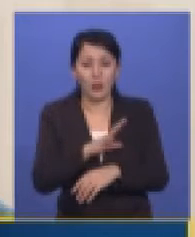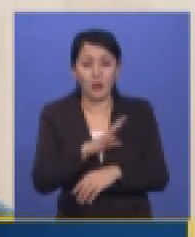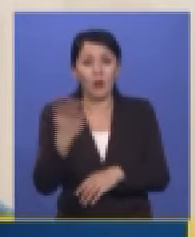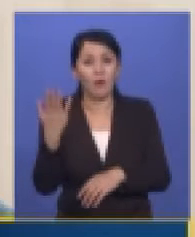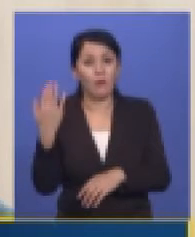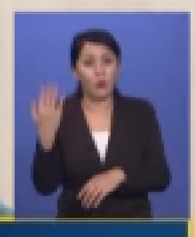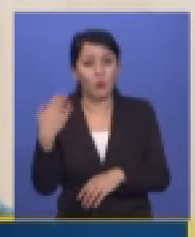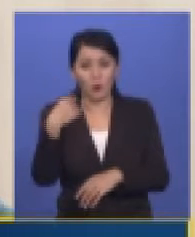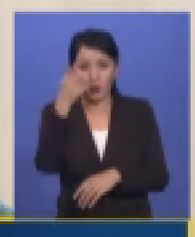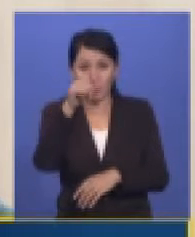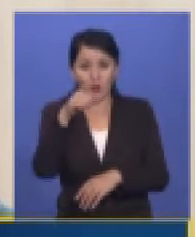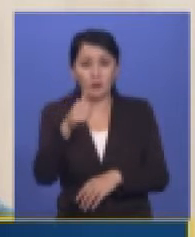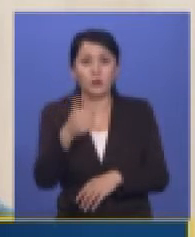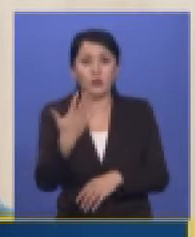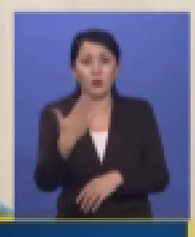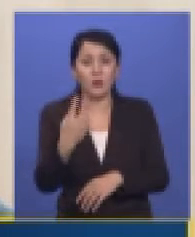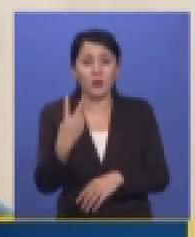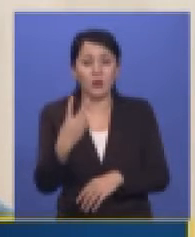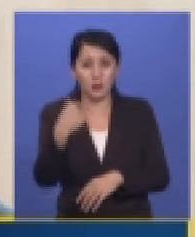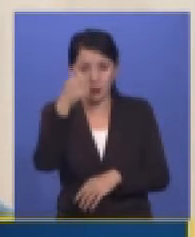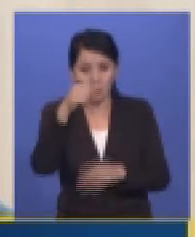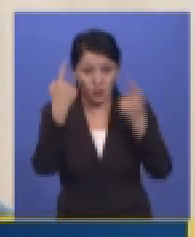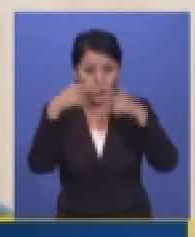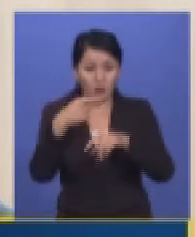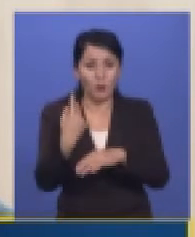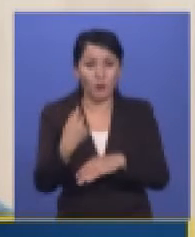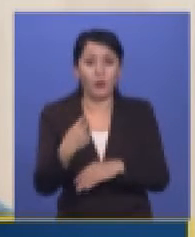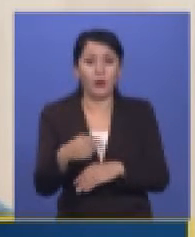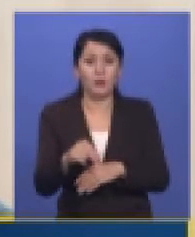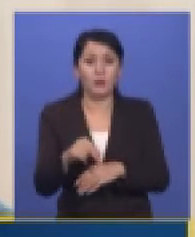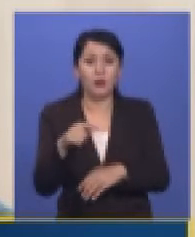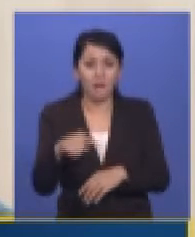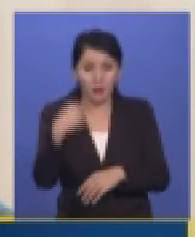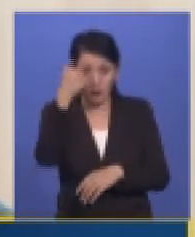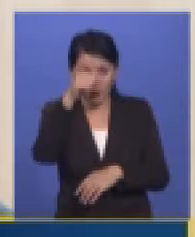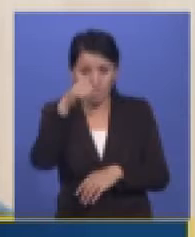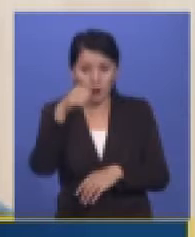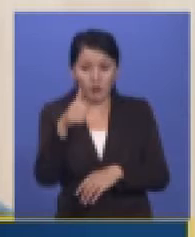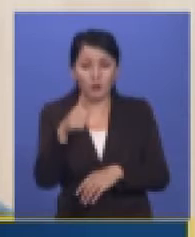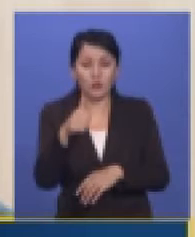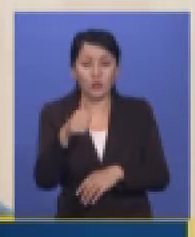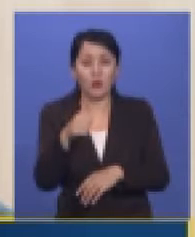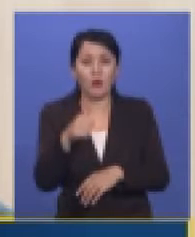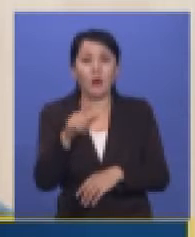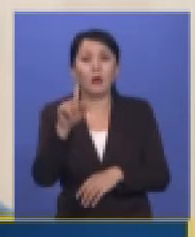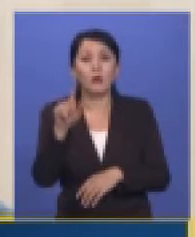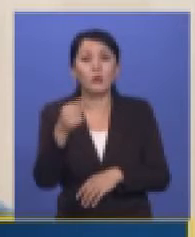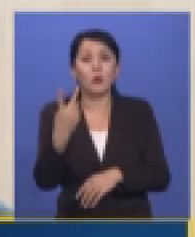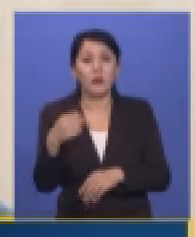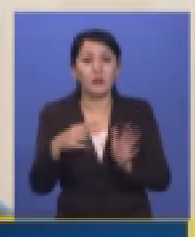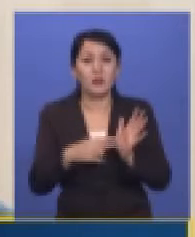Былтыр мысалға 52 техника сатып алынса, биыл дүн өзінде